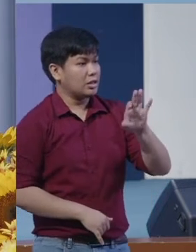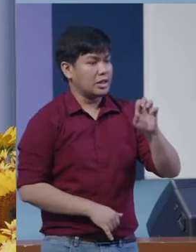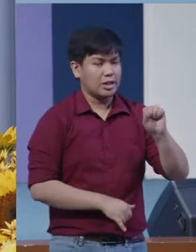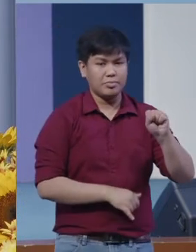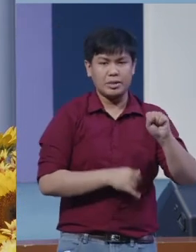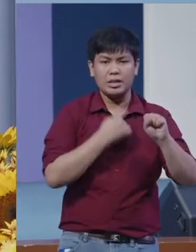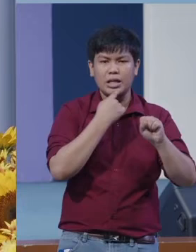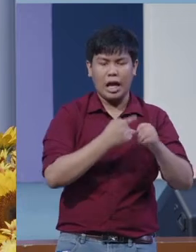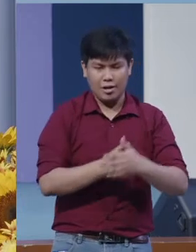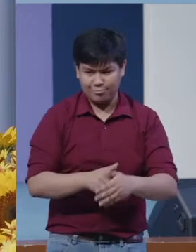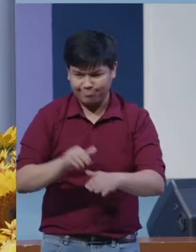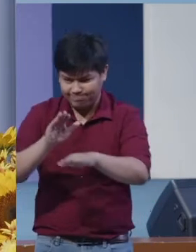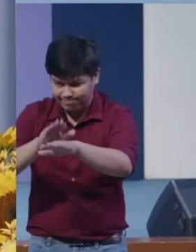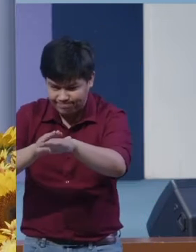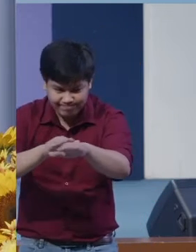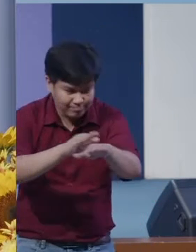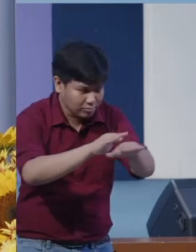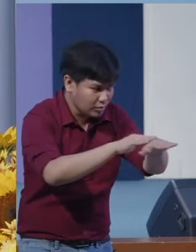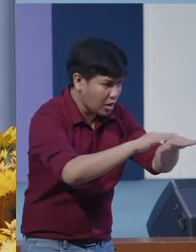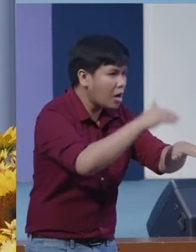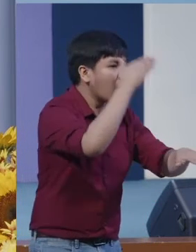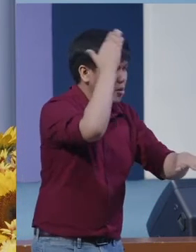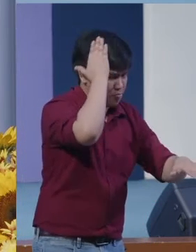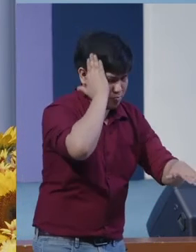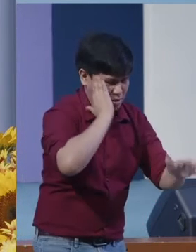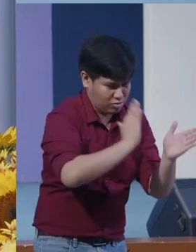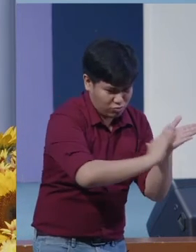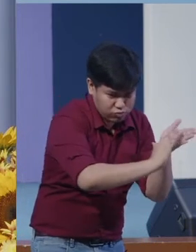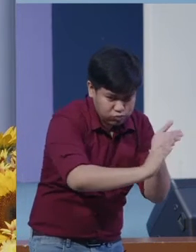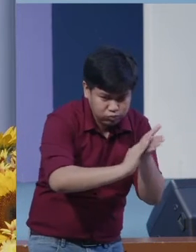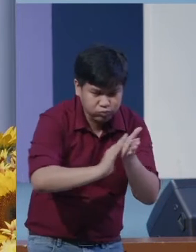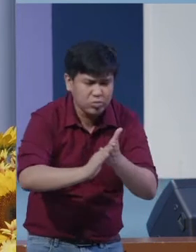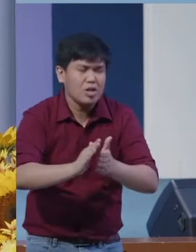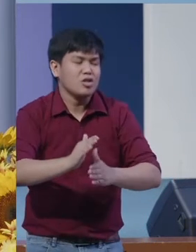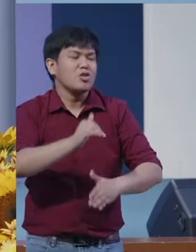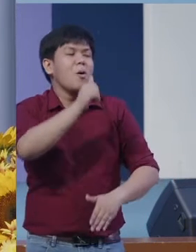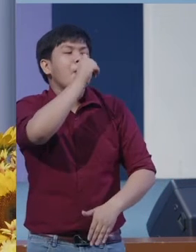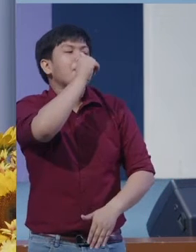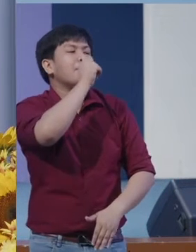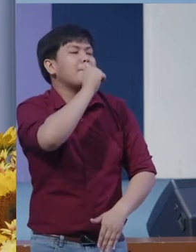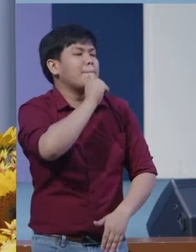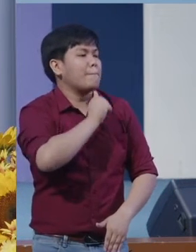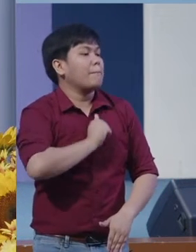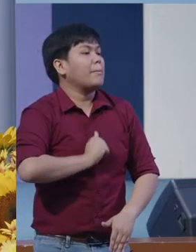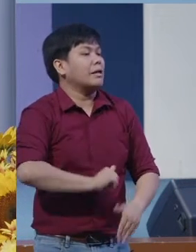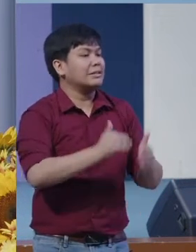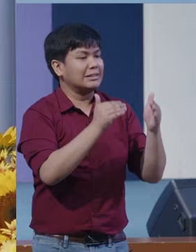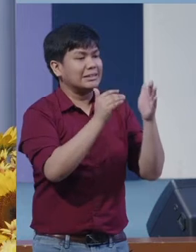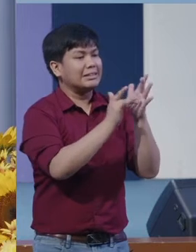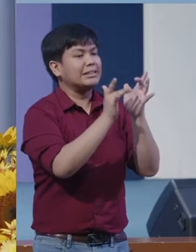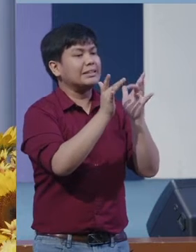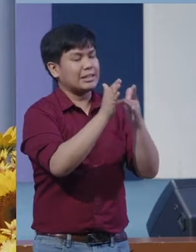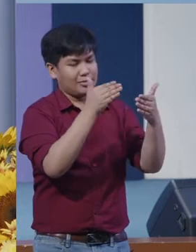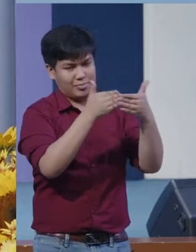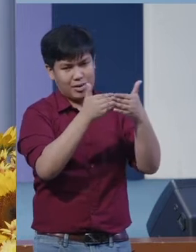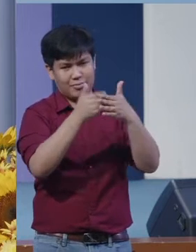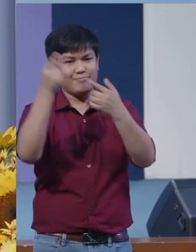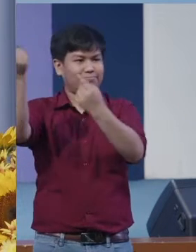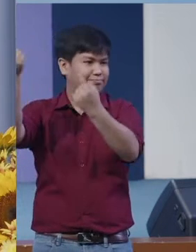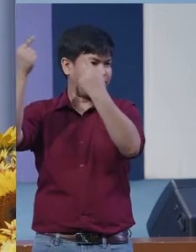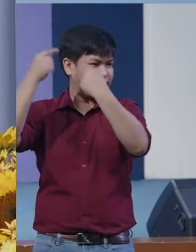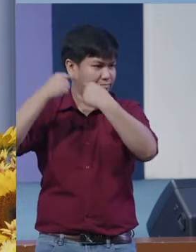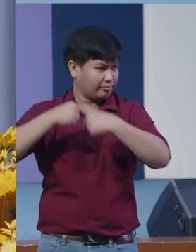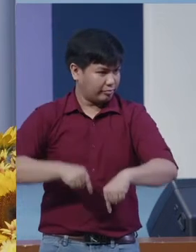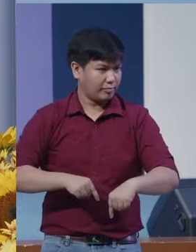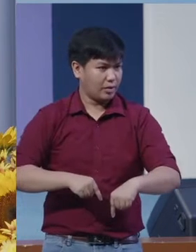ating halimbawa, sabi niya sa verse 11, chapter 5, Behold, we consider those blessed